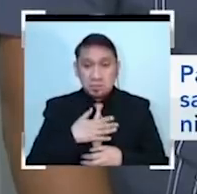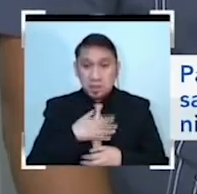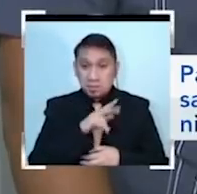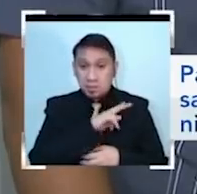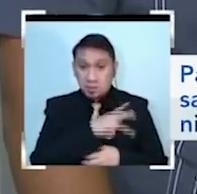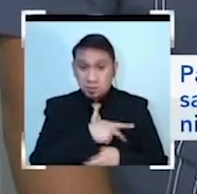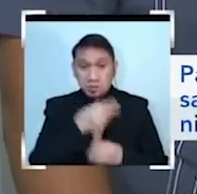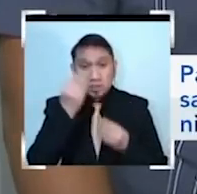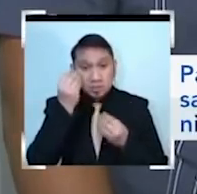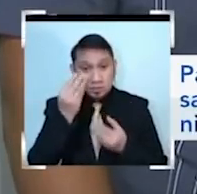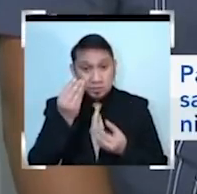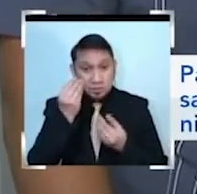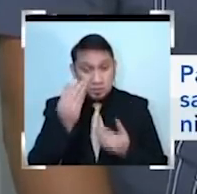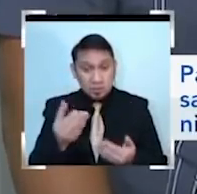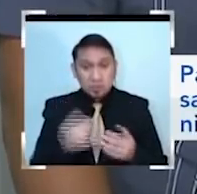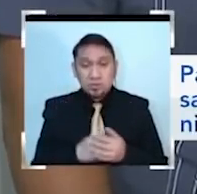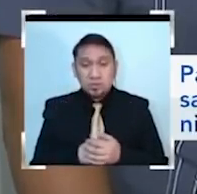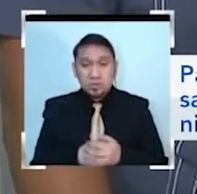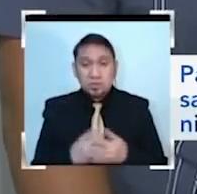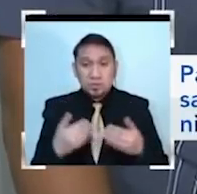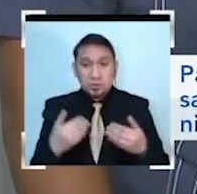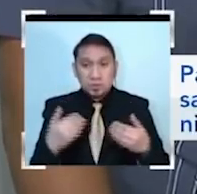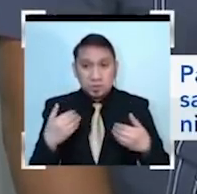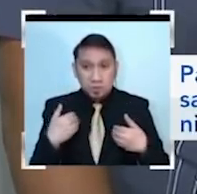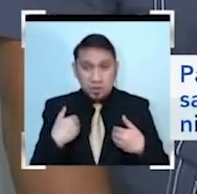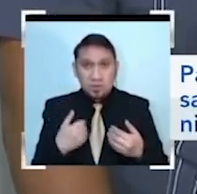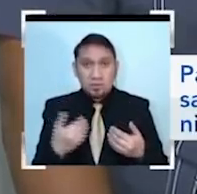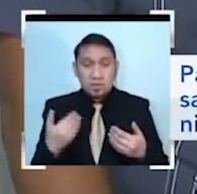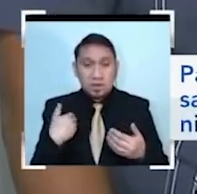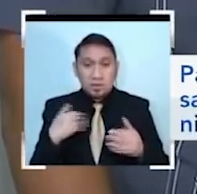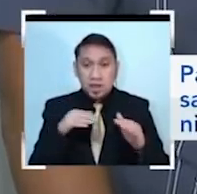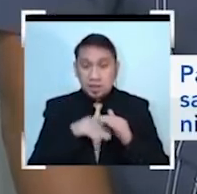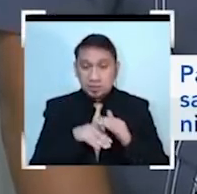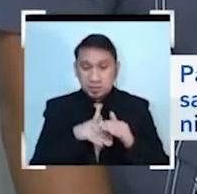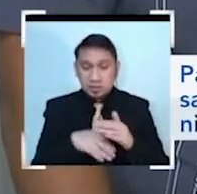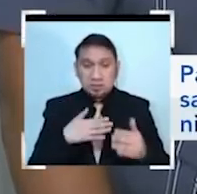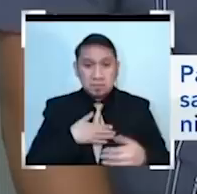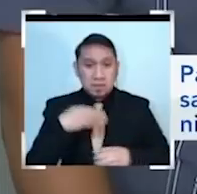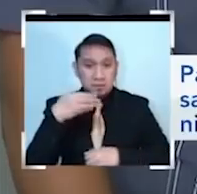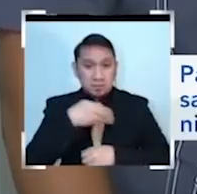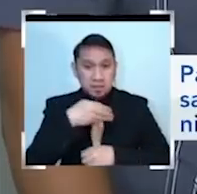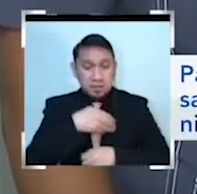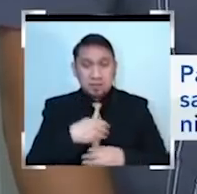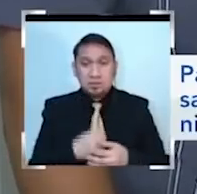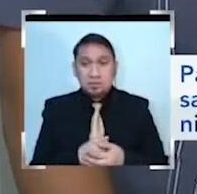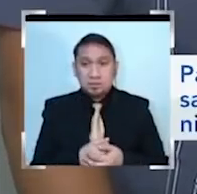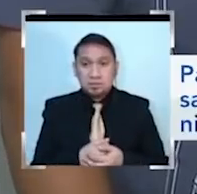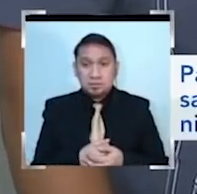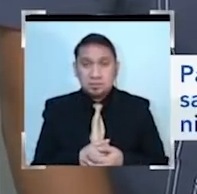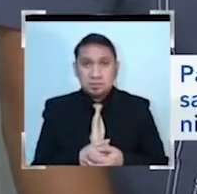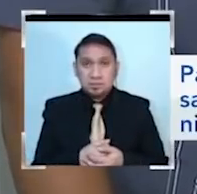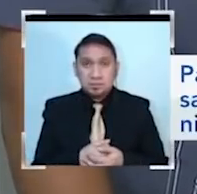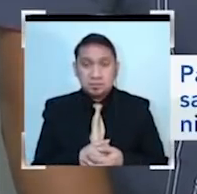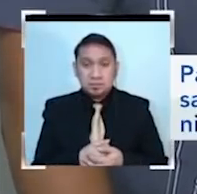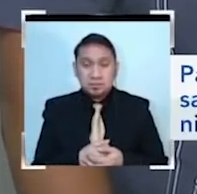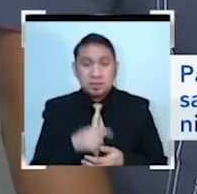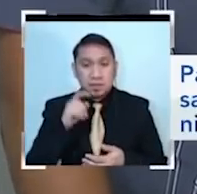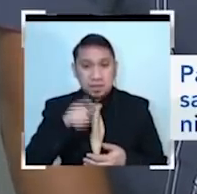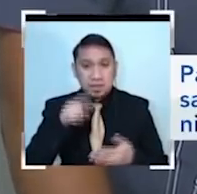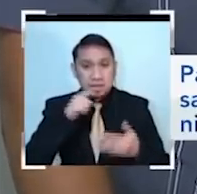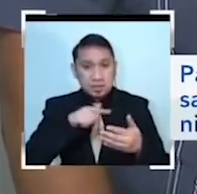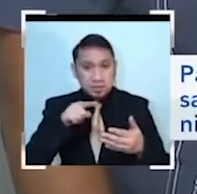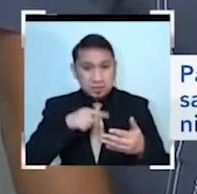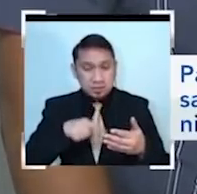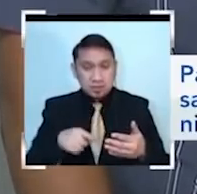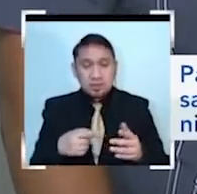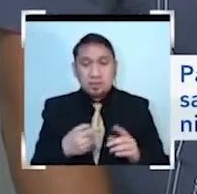para magkaroon po ng unauthorized access yung bank account ko. So kailangan po i-check ko rin po from time